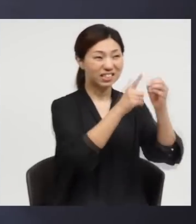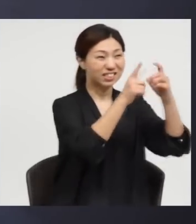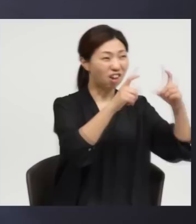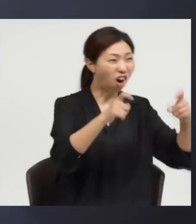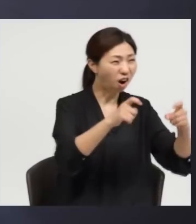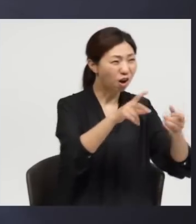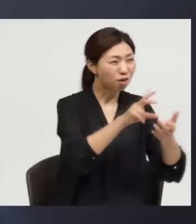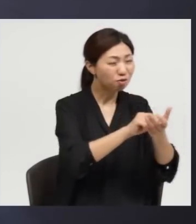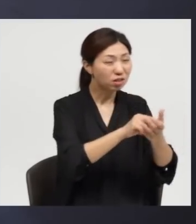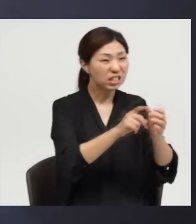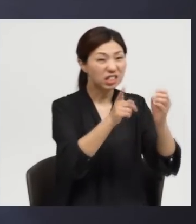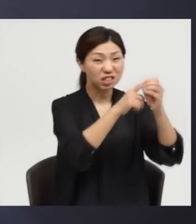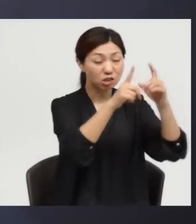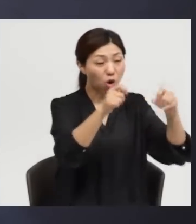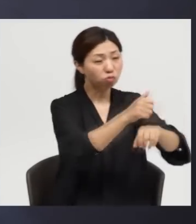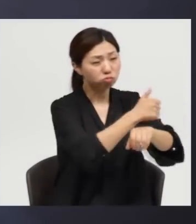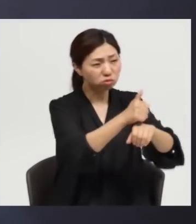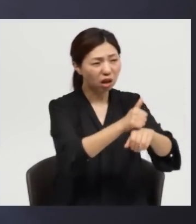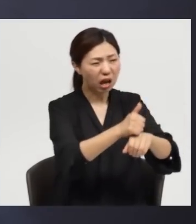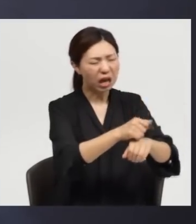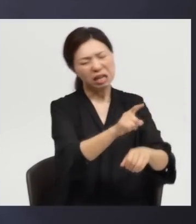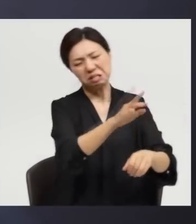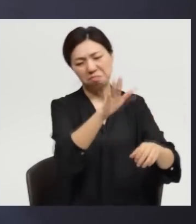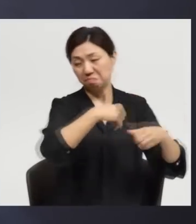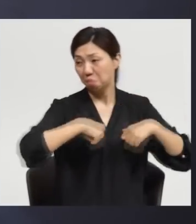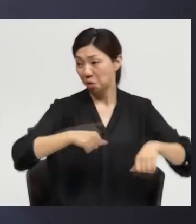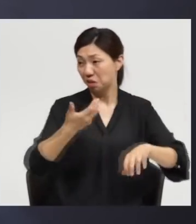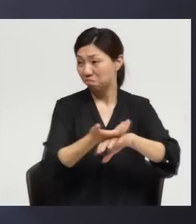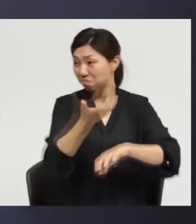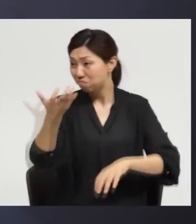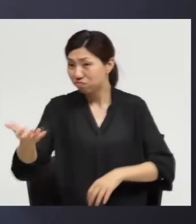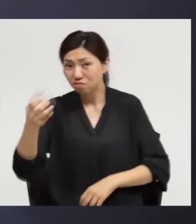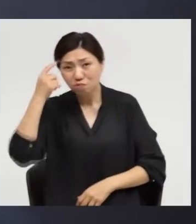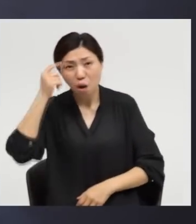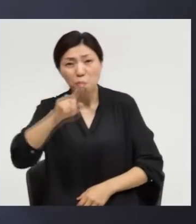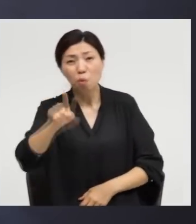그걸 왜 또 이 절에 다니다 그만 일해 또 딴 절에 갈 생각을 해.